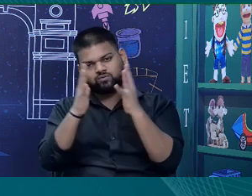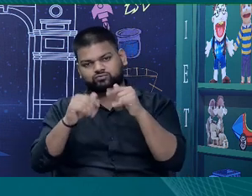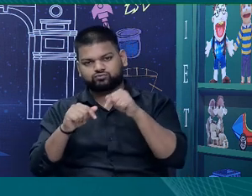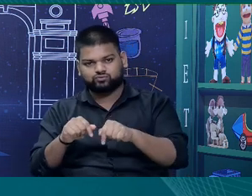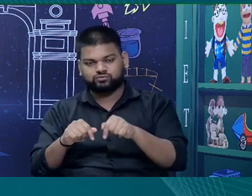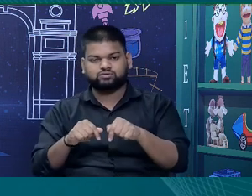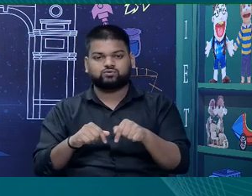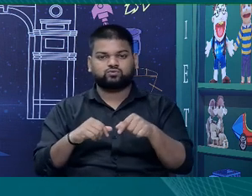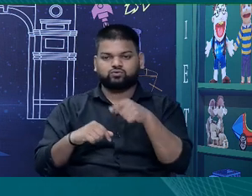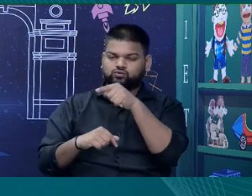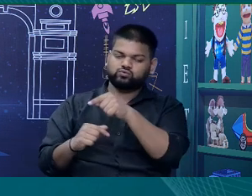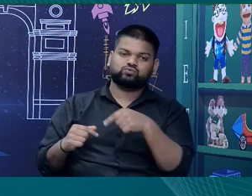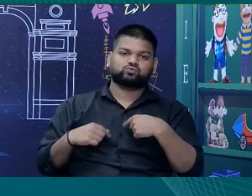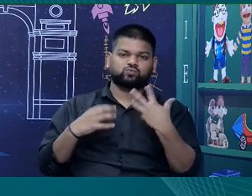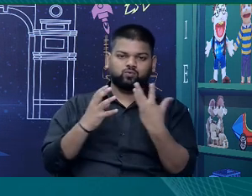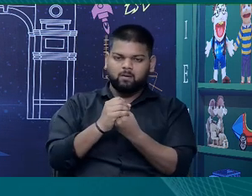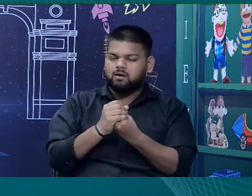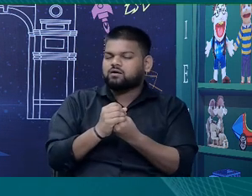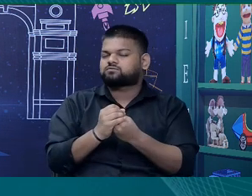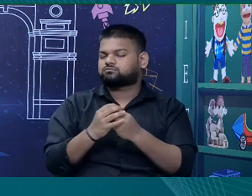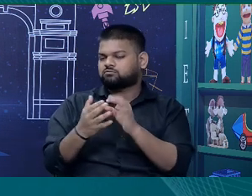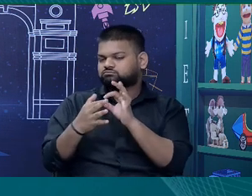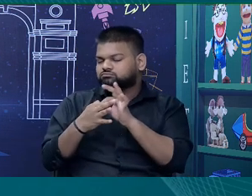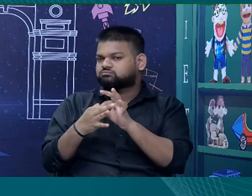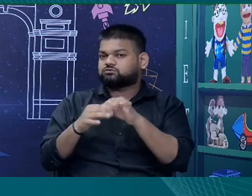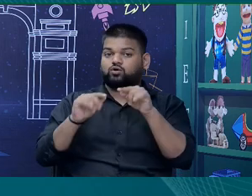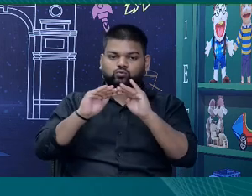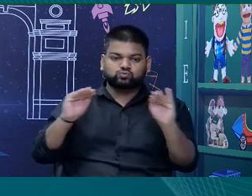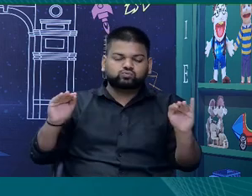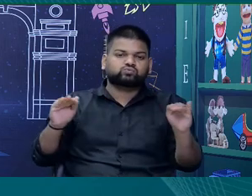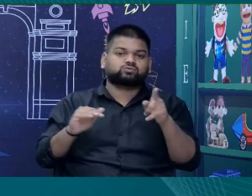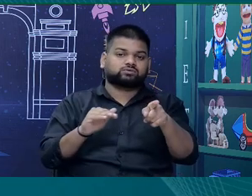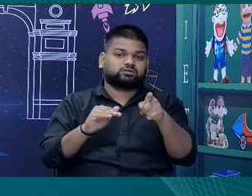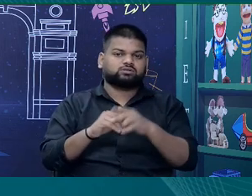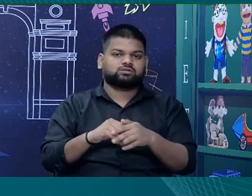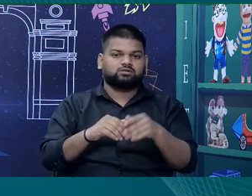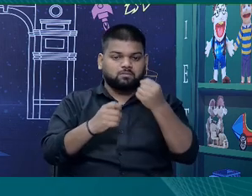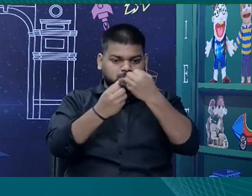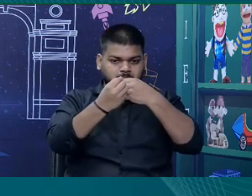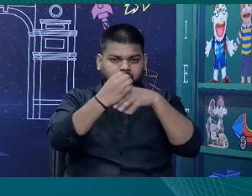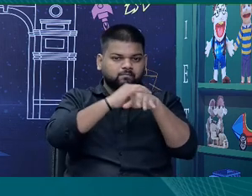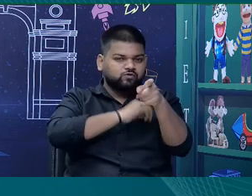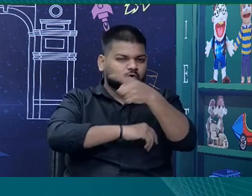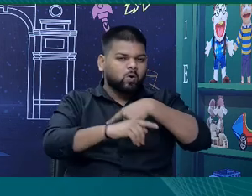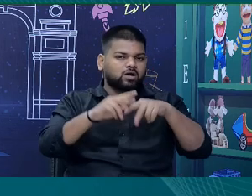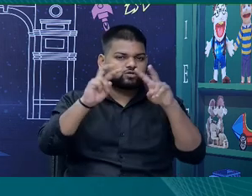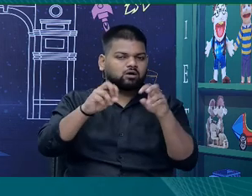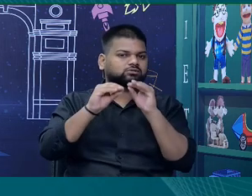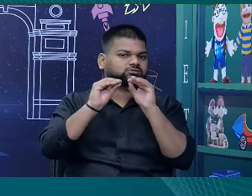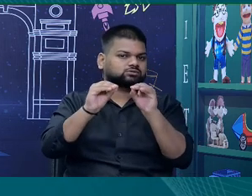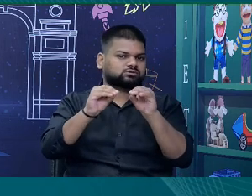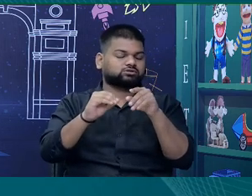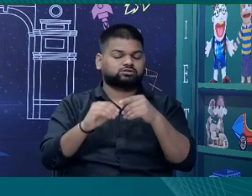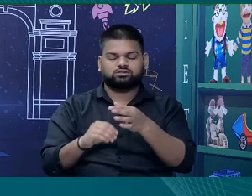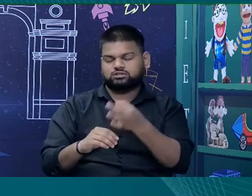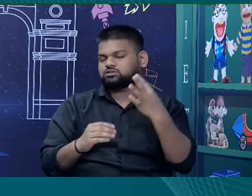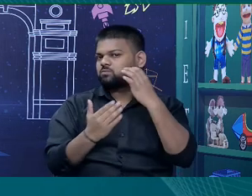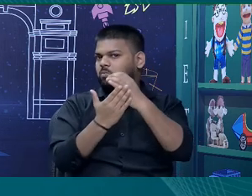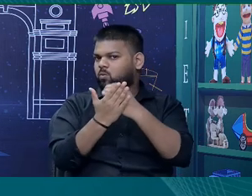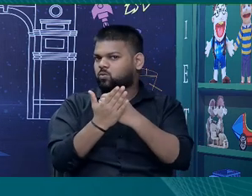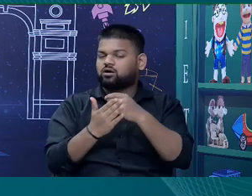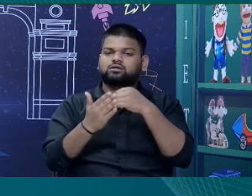आप हमारे साथ जुड़े हमारे स्टूडियो में आए और हमारे स्टूडेंट को अलजेब्राइक एक्सप्रेशंस के बड़े में इतनी डिटेल में जानकारी थी आज का ये सत्र था क्लास